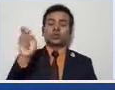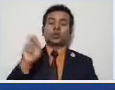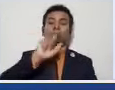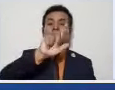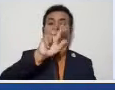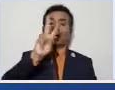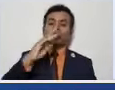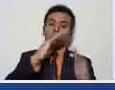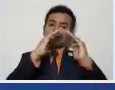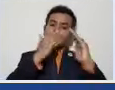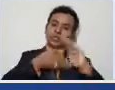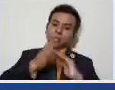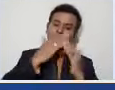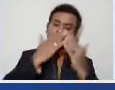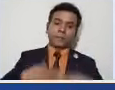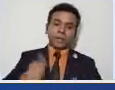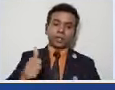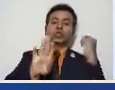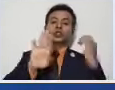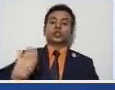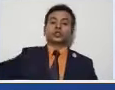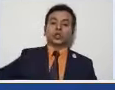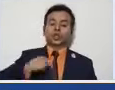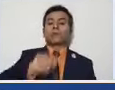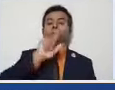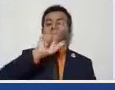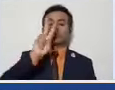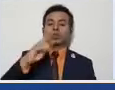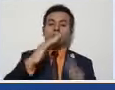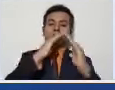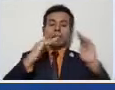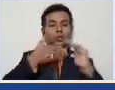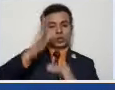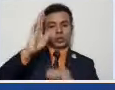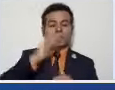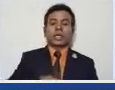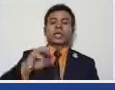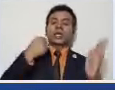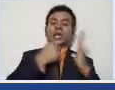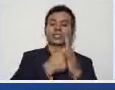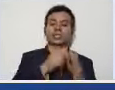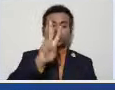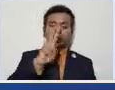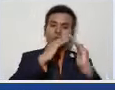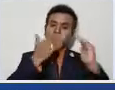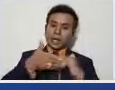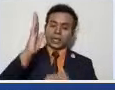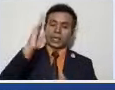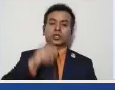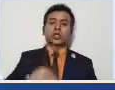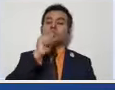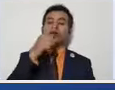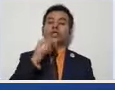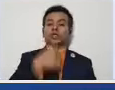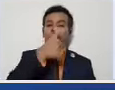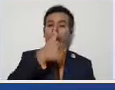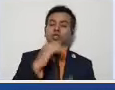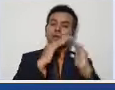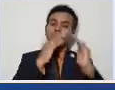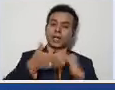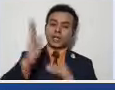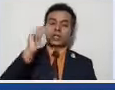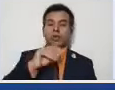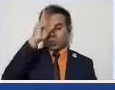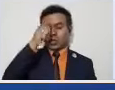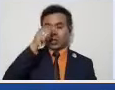ডিভিশনের মেট্রোপলিটন হাসপাতাল বাদে ঢাকা ডিভিশনের হাসপাতাল থেকে ছাড়া পেয়েছেন 272 জন চট্টগ্রাম ডিভিশন হসপিটাল থেকে